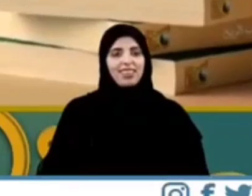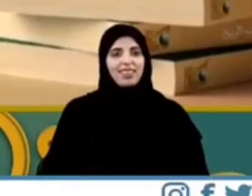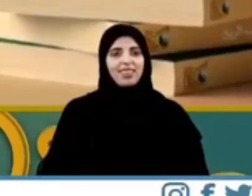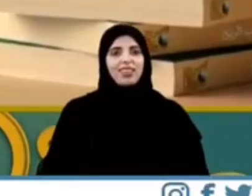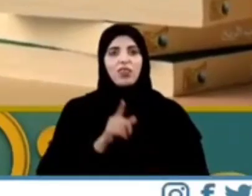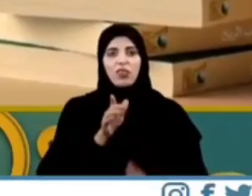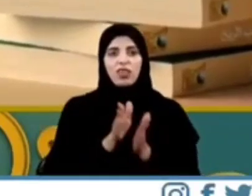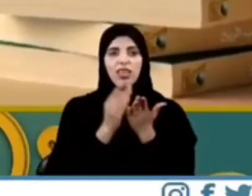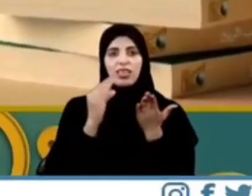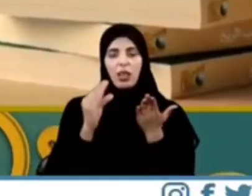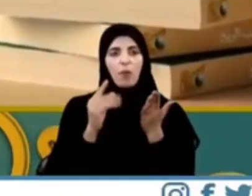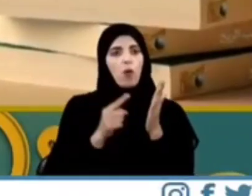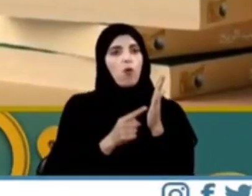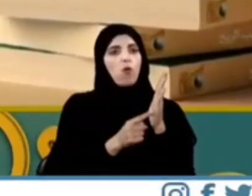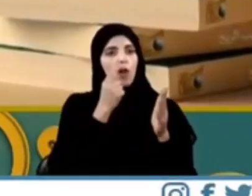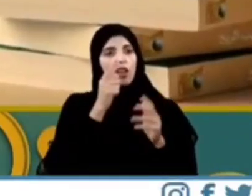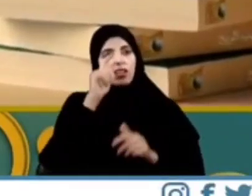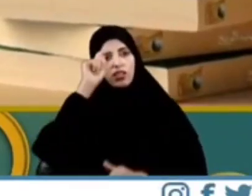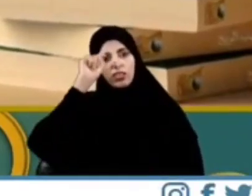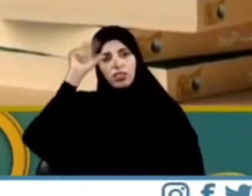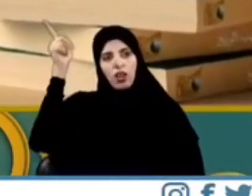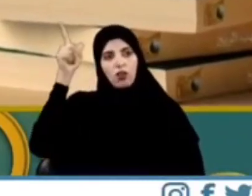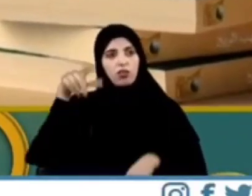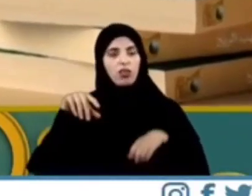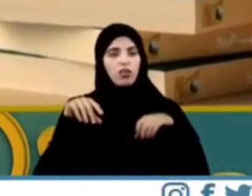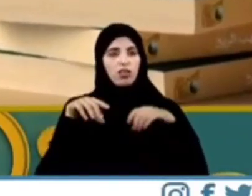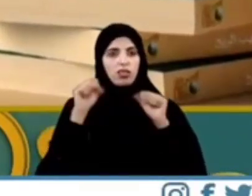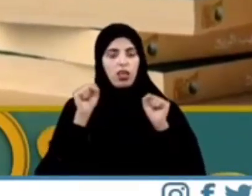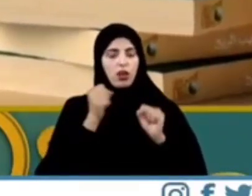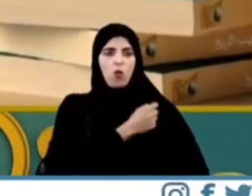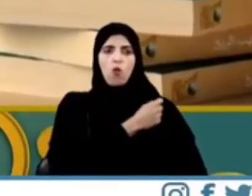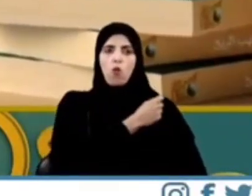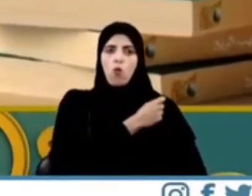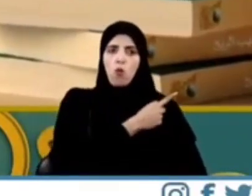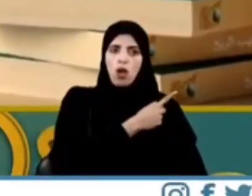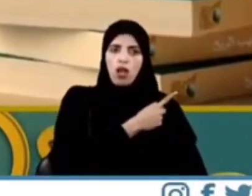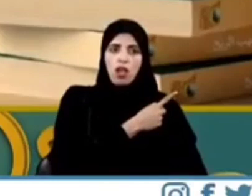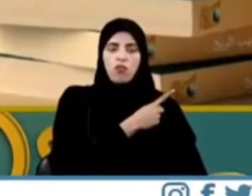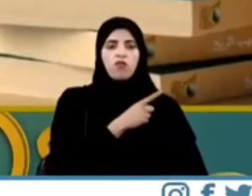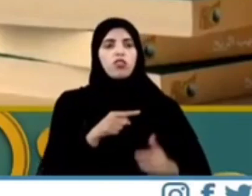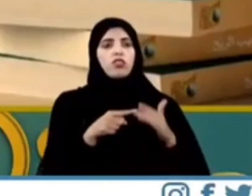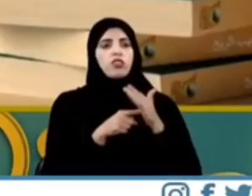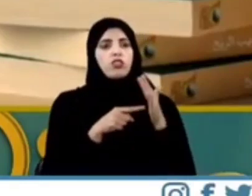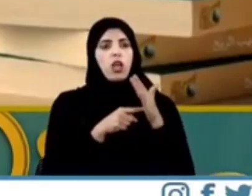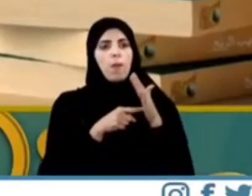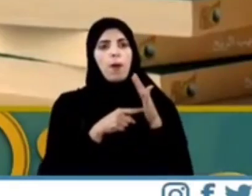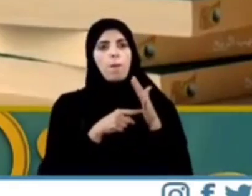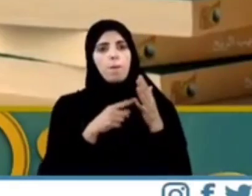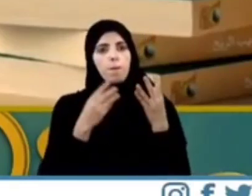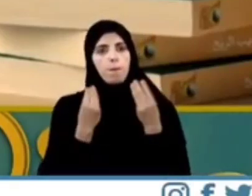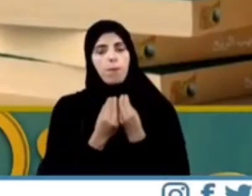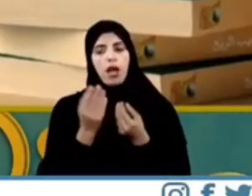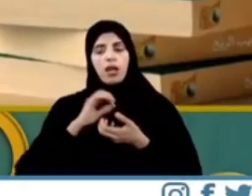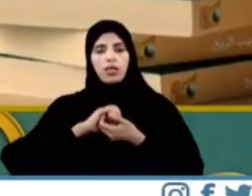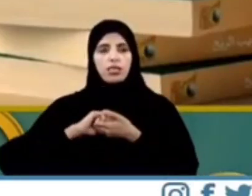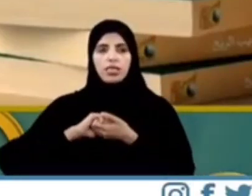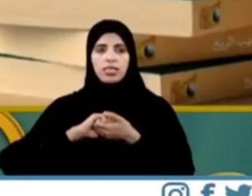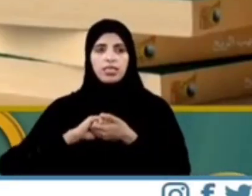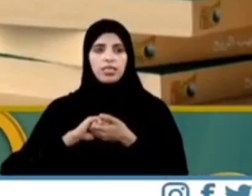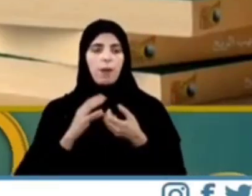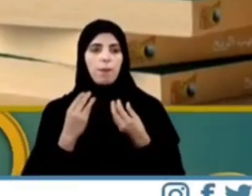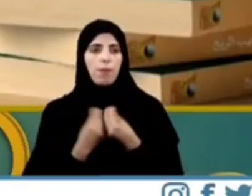مراحل الكتاب هي المرحلة الأولى، مرحلة التخرج الخالصة، لما كنت أنا وحدي في الجامعة مع أحد الأصحاب